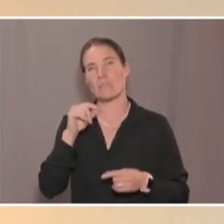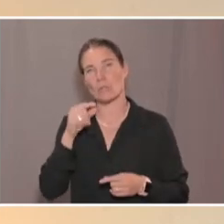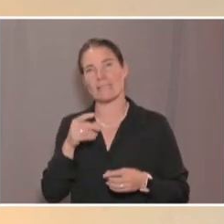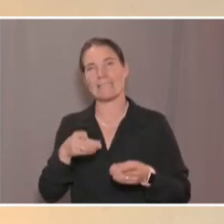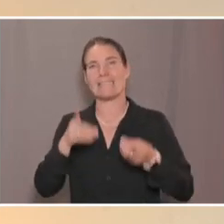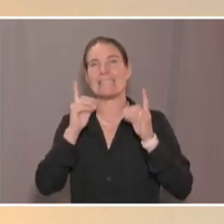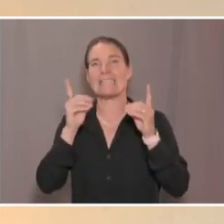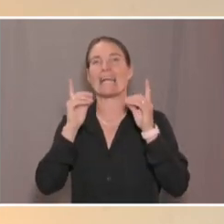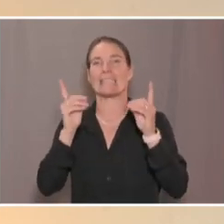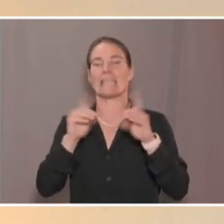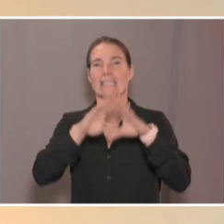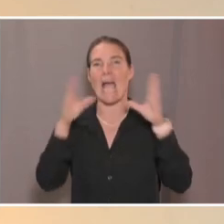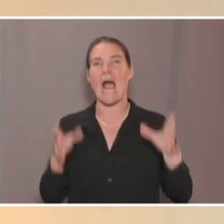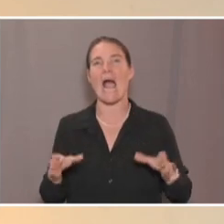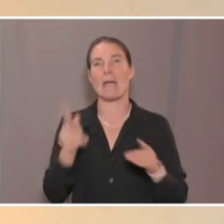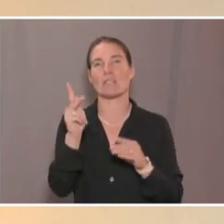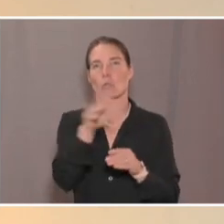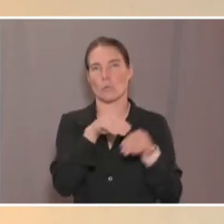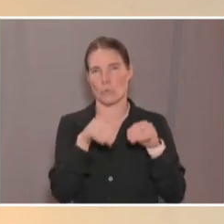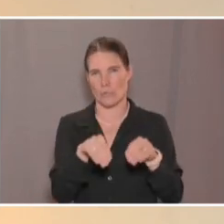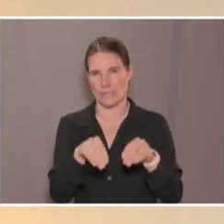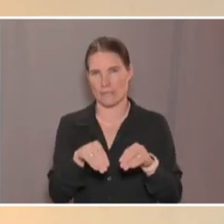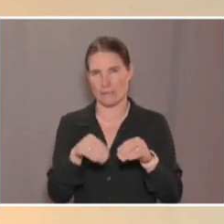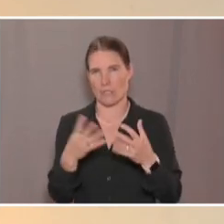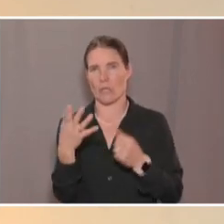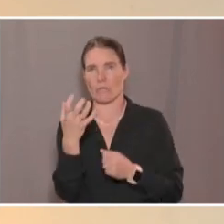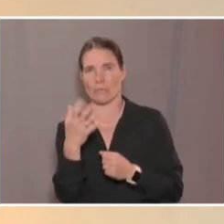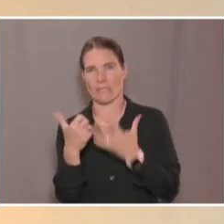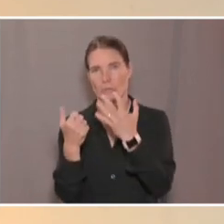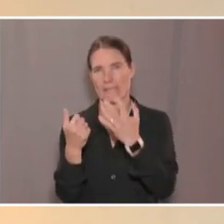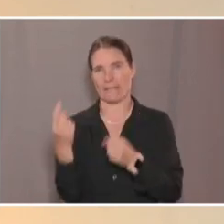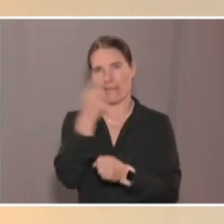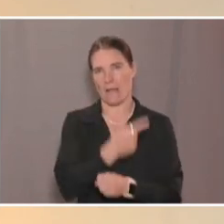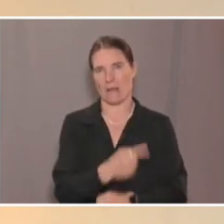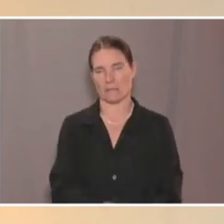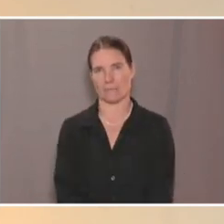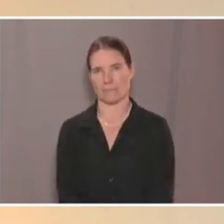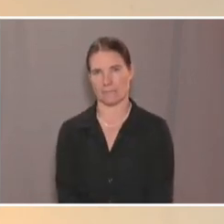Didaktiker des Heimatkundeunterrichtes in den 1950er und 60er Jahren.